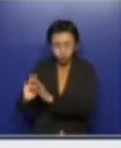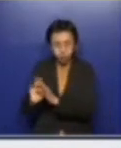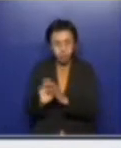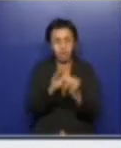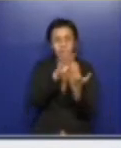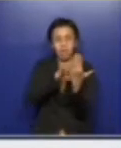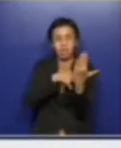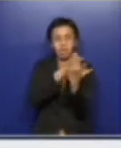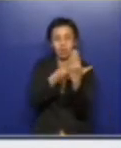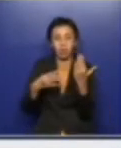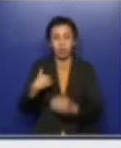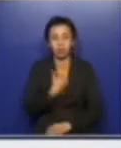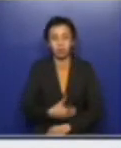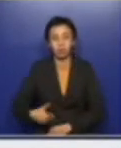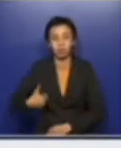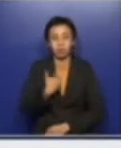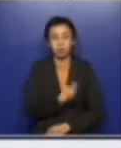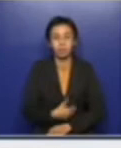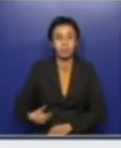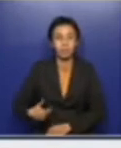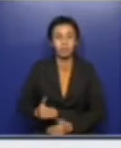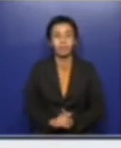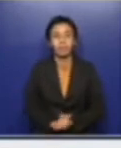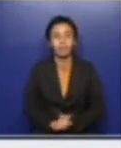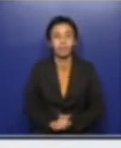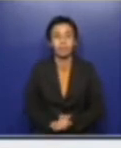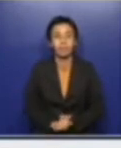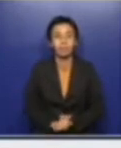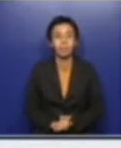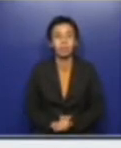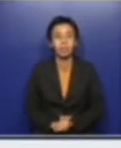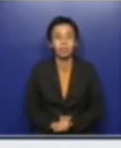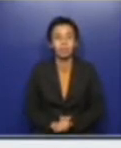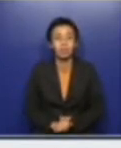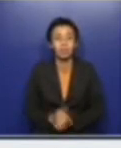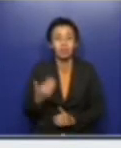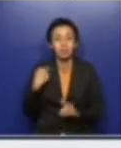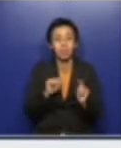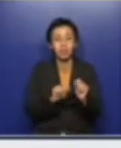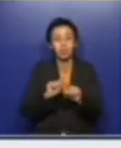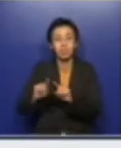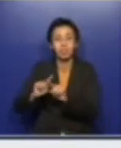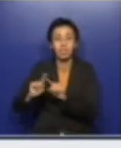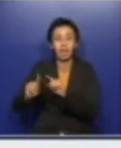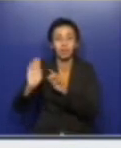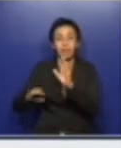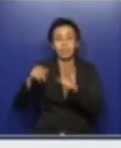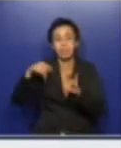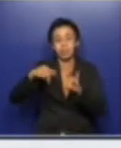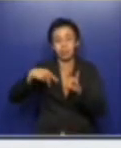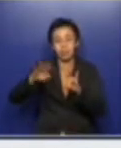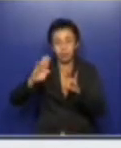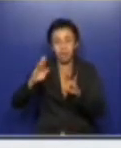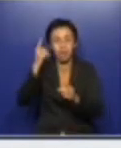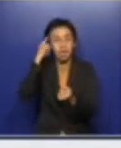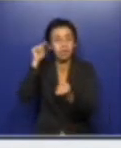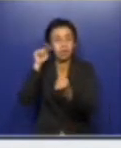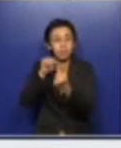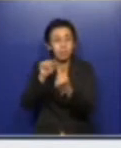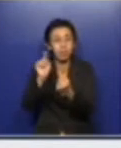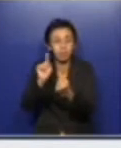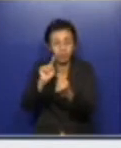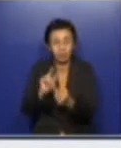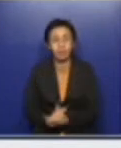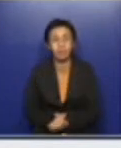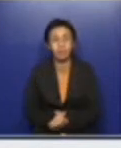าพขึ้นมานะครับซึ่งใน 7,000 ตำบลเนี่ยนะครับก็อยากบอกว่าเป้าหมายคือว่าท่านเอาสิ่ง